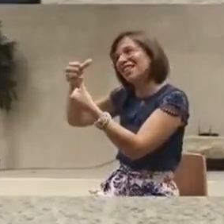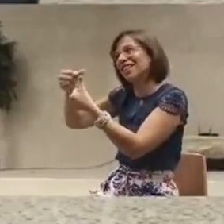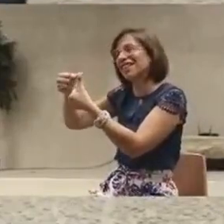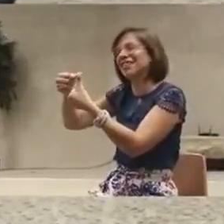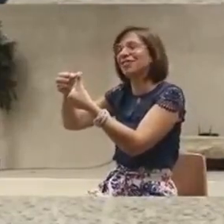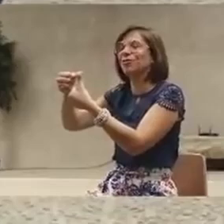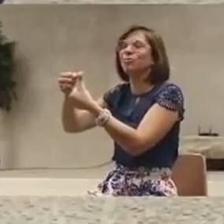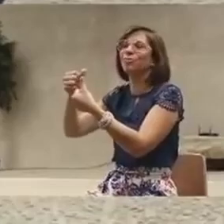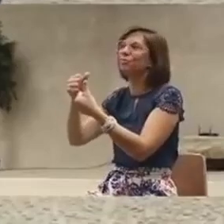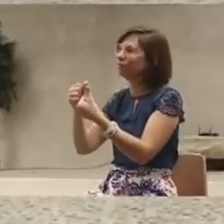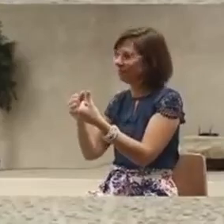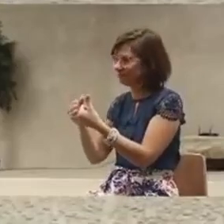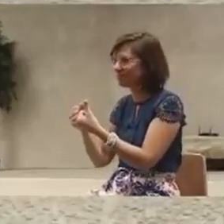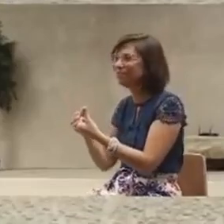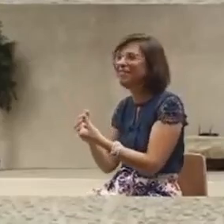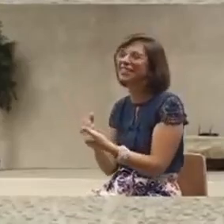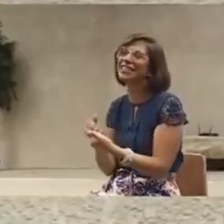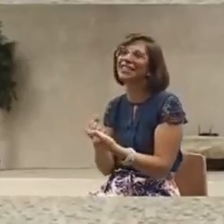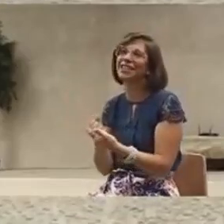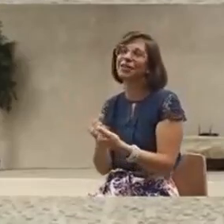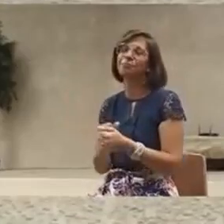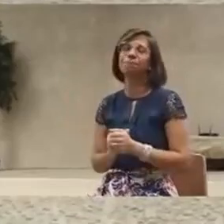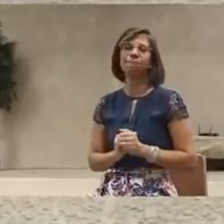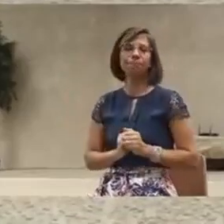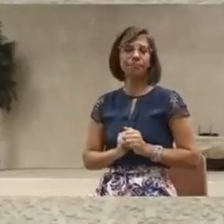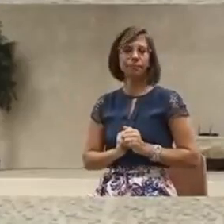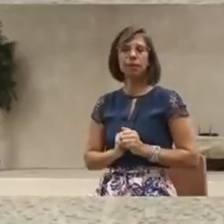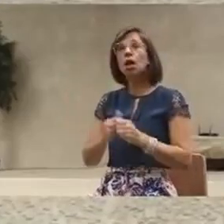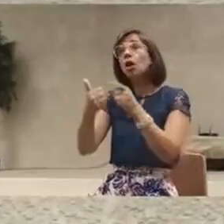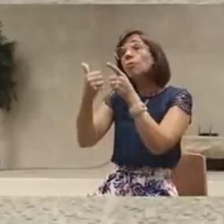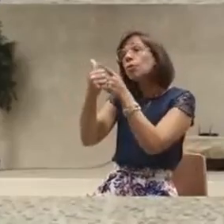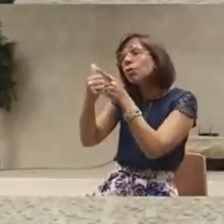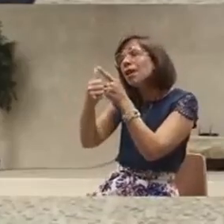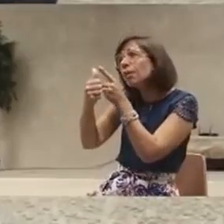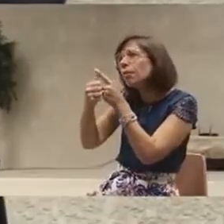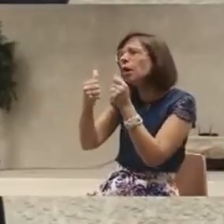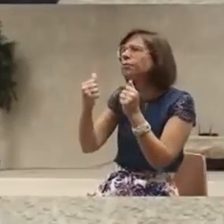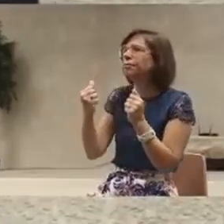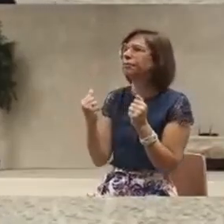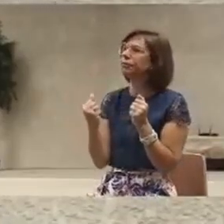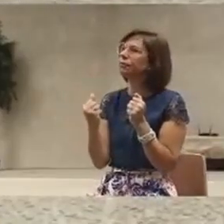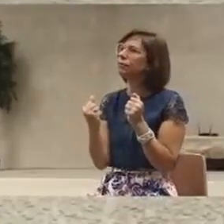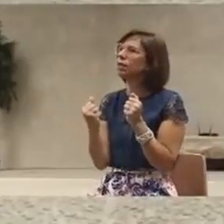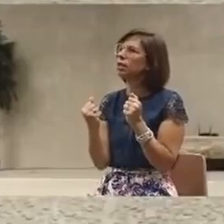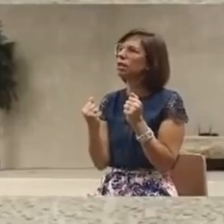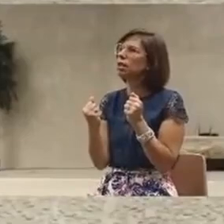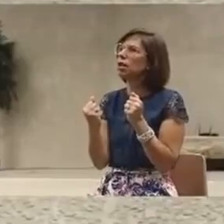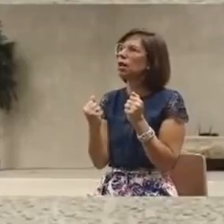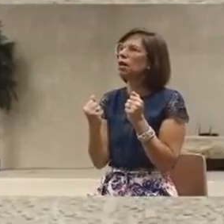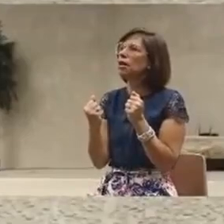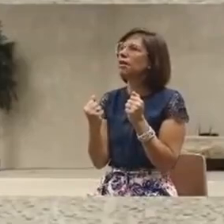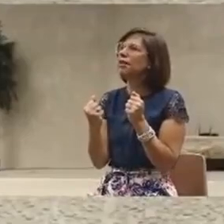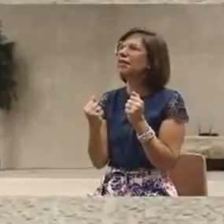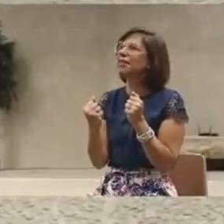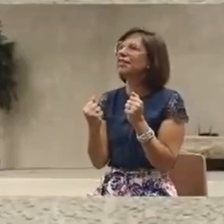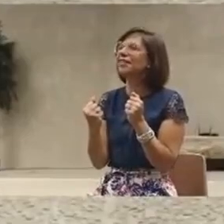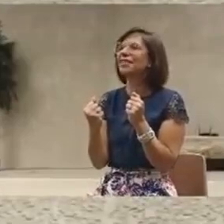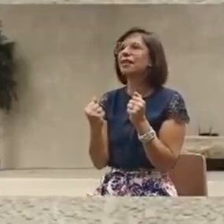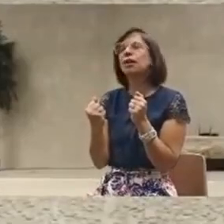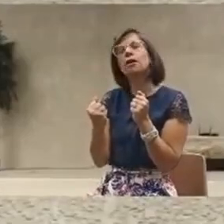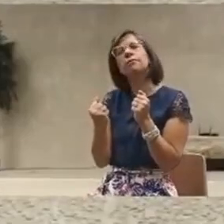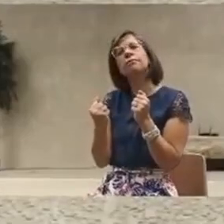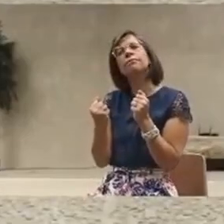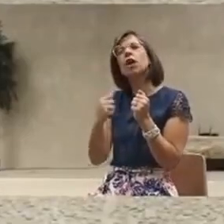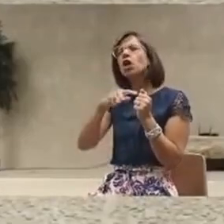voici quelques points qu'il nous faut rappeler. Premièrement, ne pas se fier aux